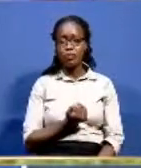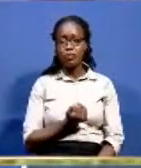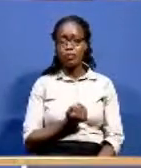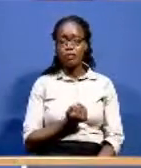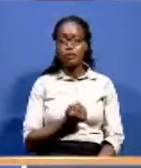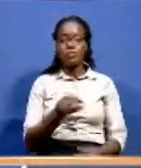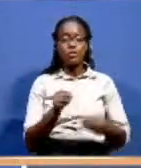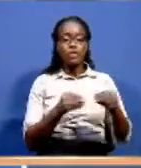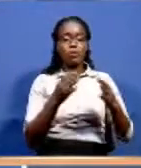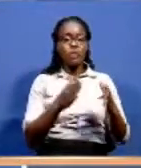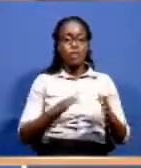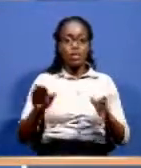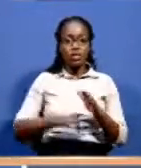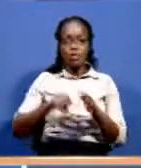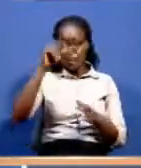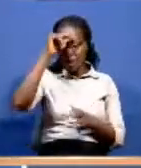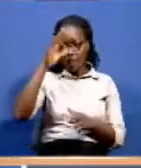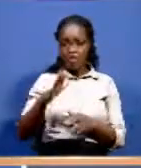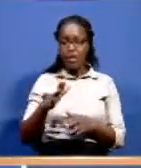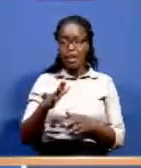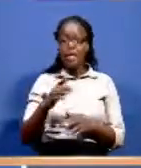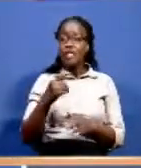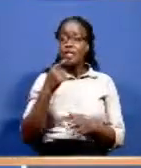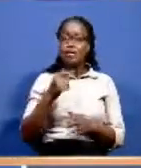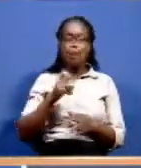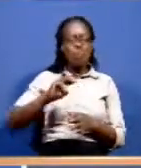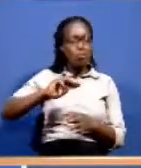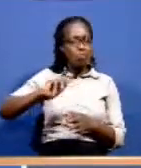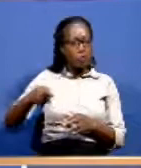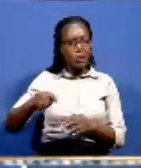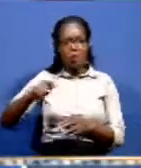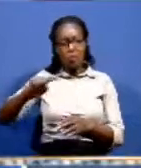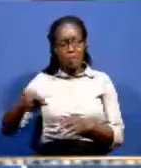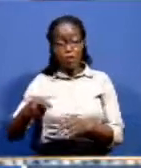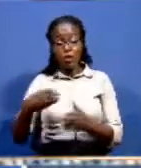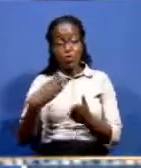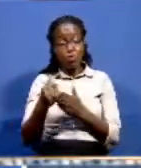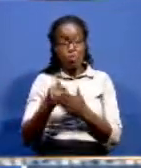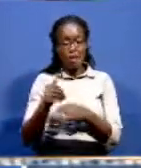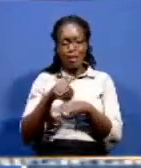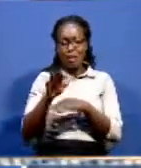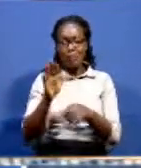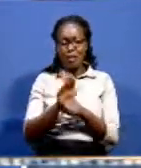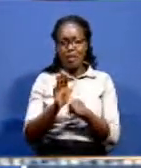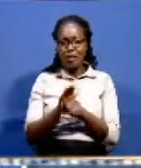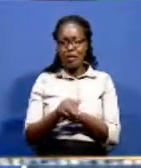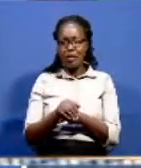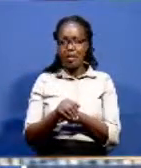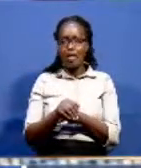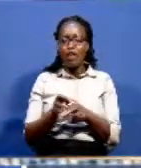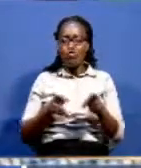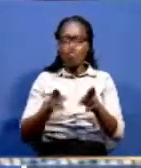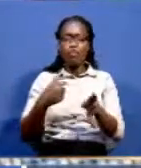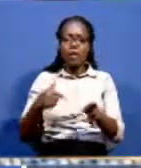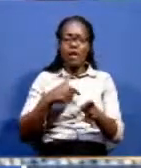Busia Deputy Governor Moses Mulomi estimating that billions of shillings have been lost. Kiasi kikubwa sana, mabarabara zetu zote